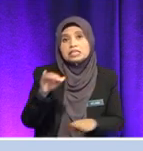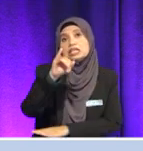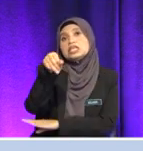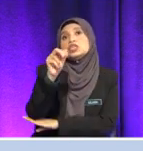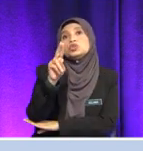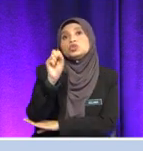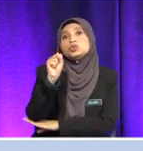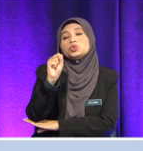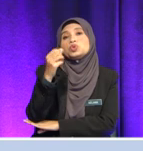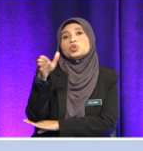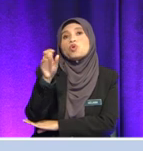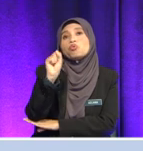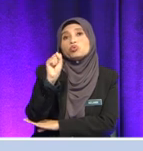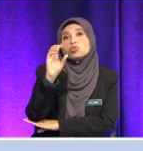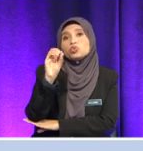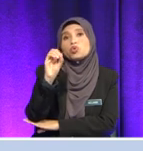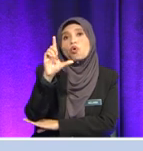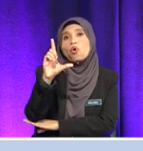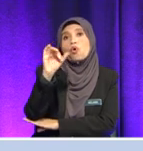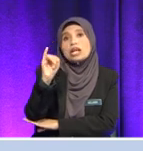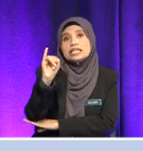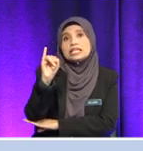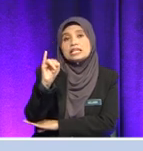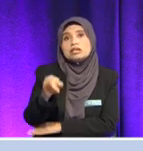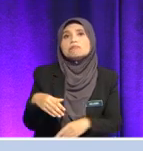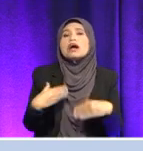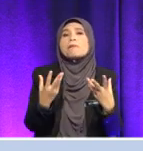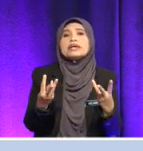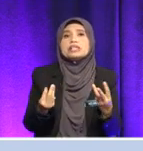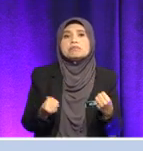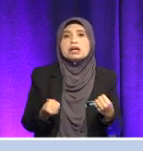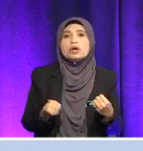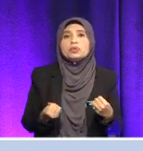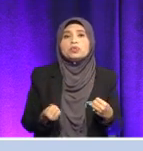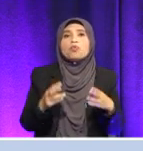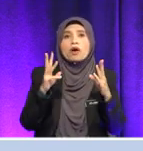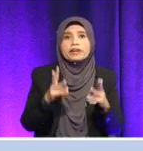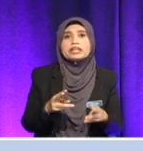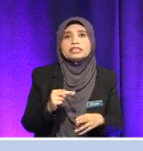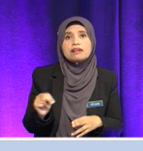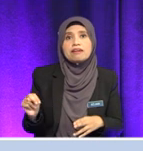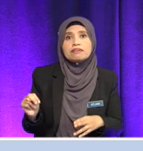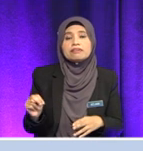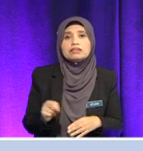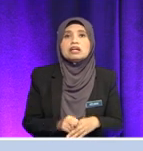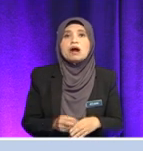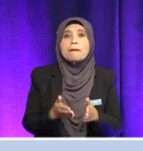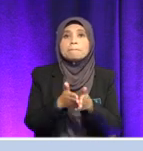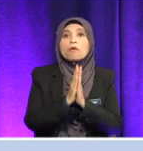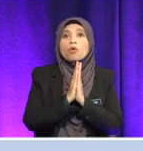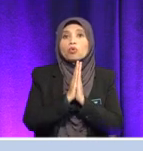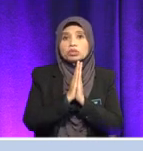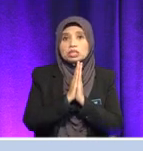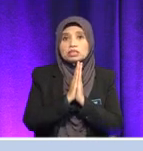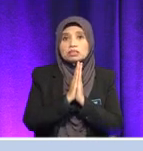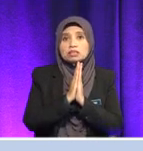ini berkaitan soal kewarganegaraan tadi nih nah bagaimana Nah bagi darah kewarganegaraan kemudian mengatakan soal